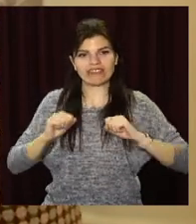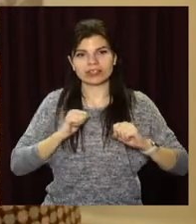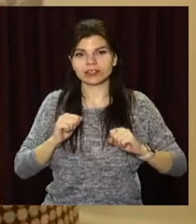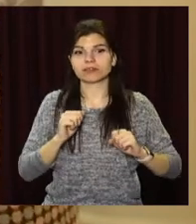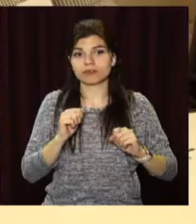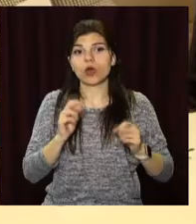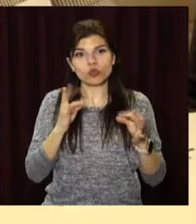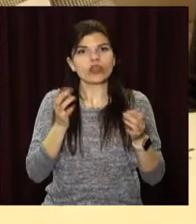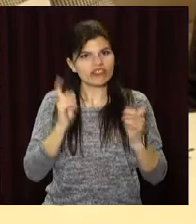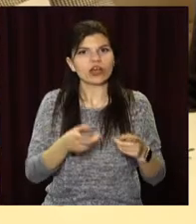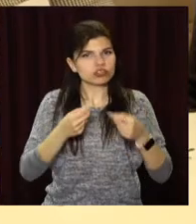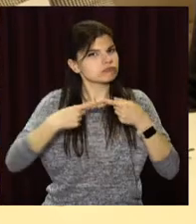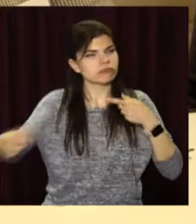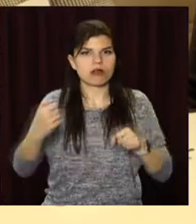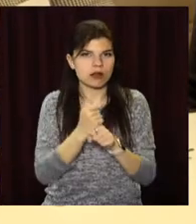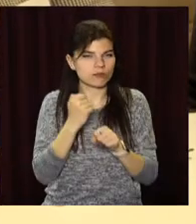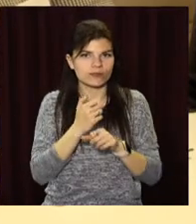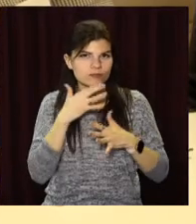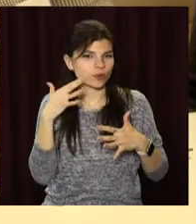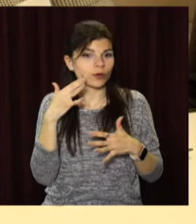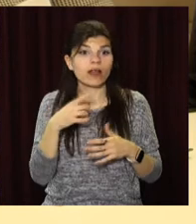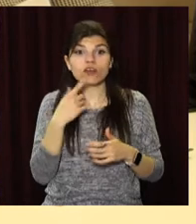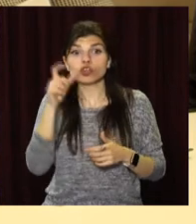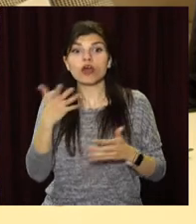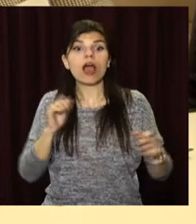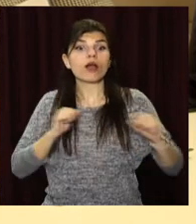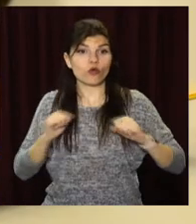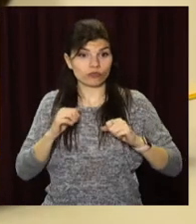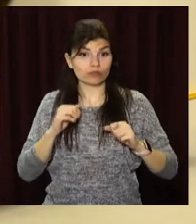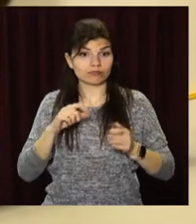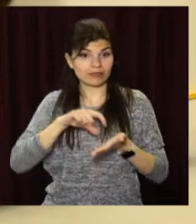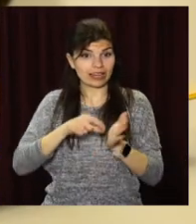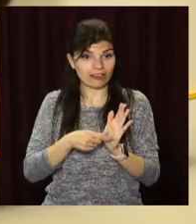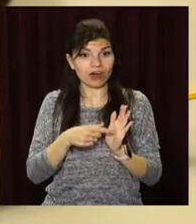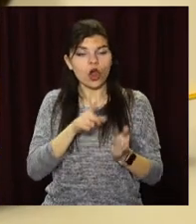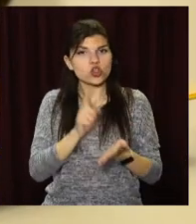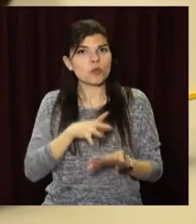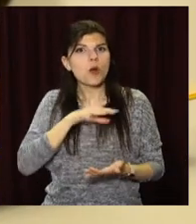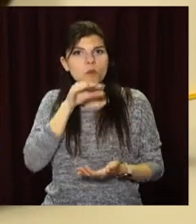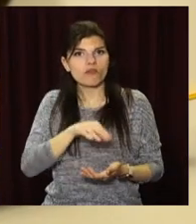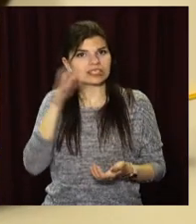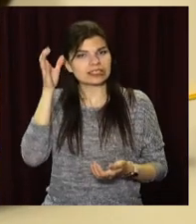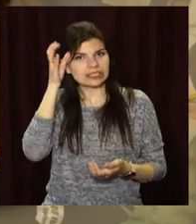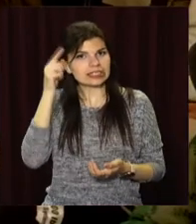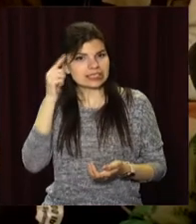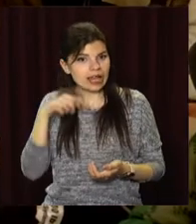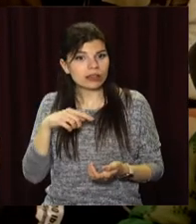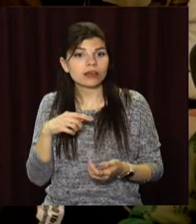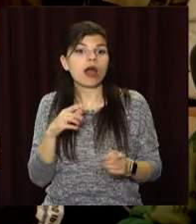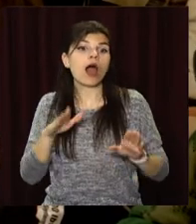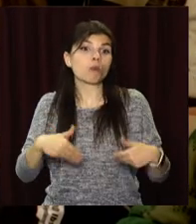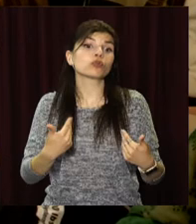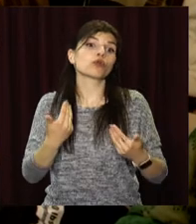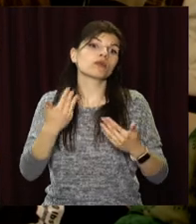але попереду ще дійсно тривала робота. Людина, яка планує стати керівником, повинна озброєна бути професійно знаннями, а вже